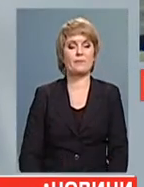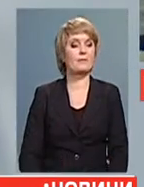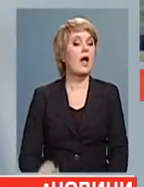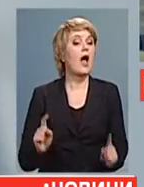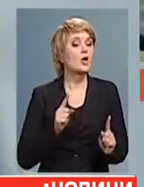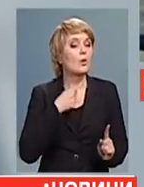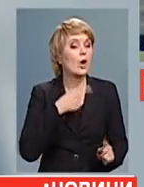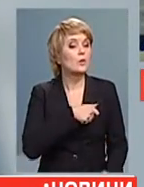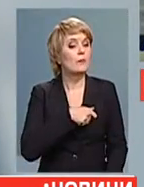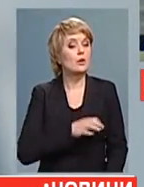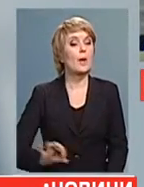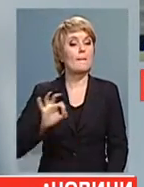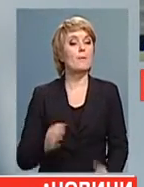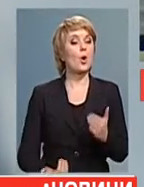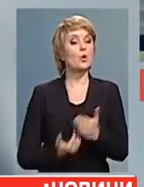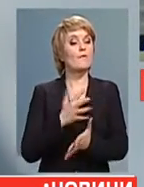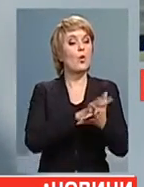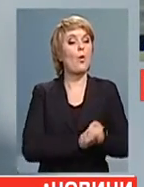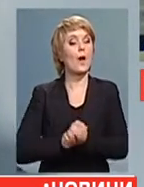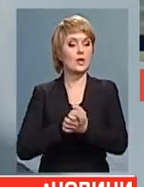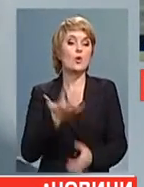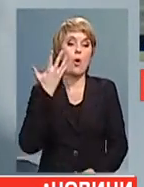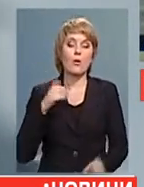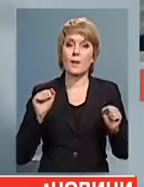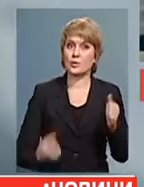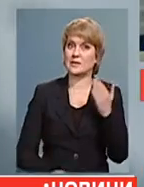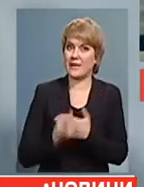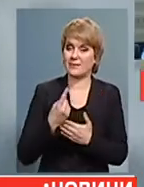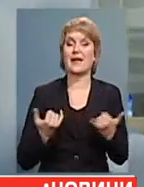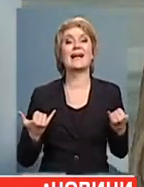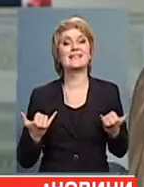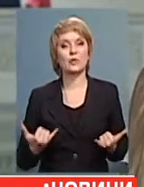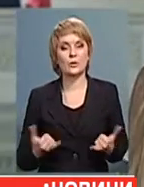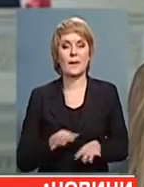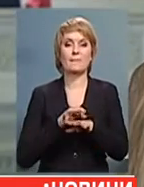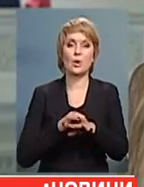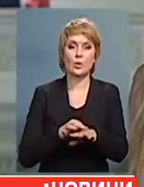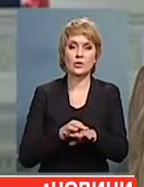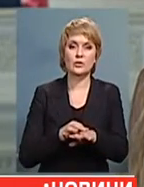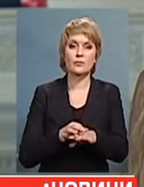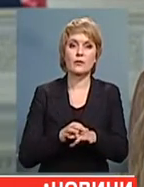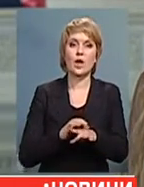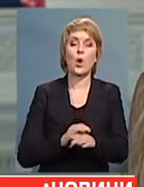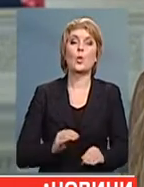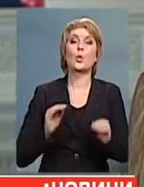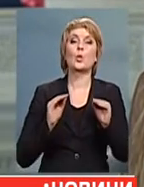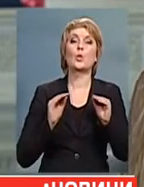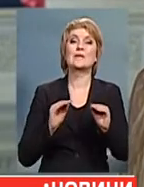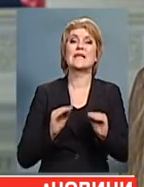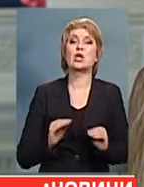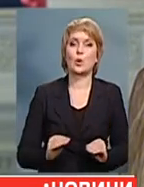а що кажуть депутати про нову коаліцію? Коли вона може з'явитися? Сьогодні проходять установчі збори